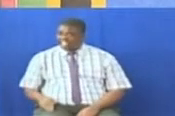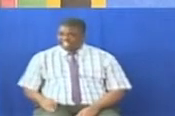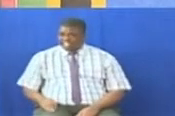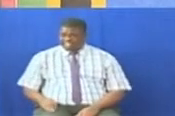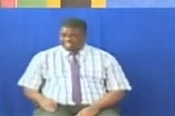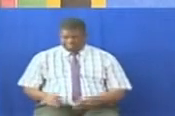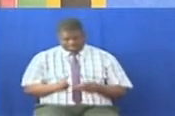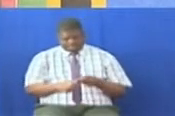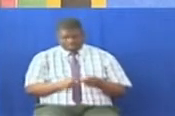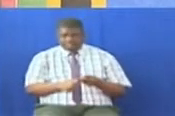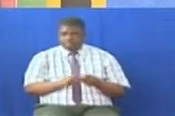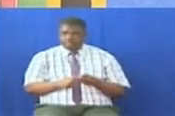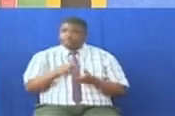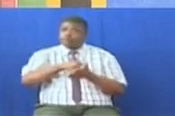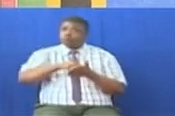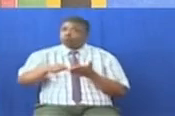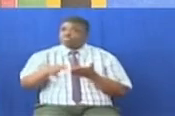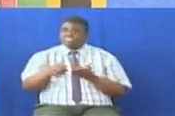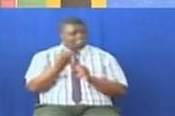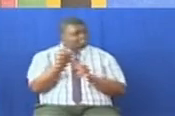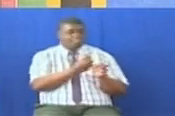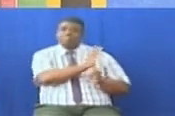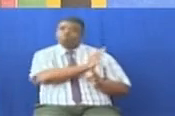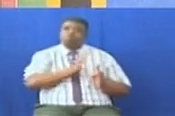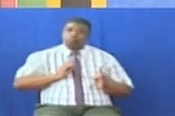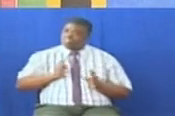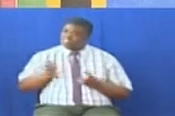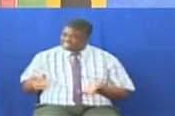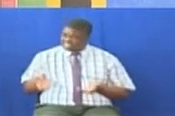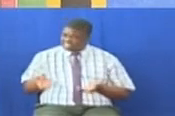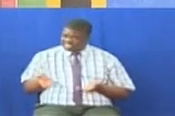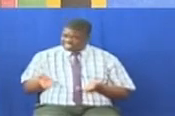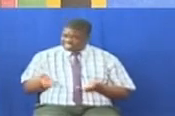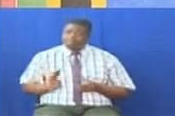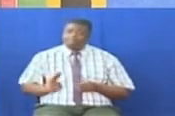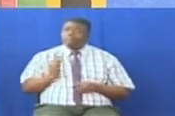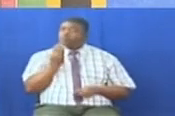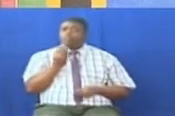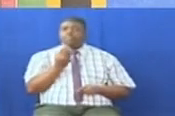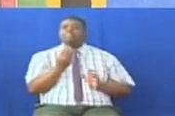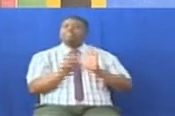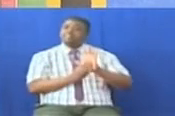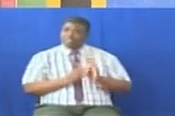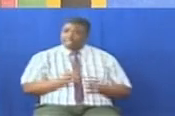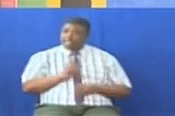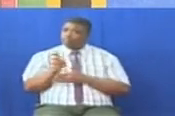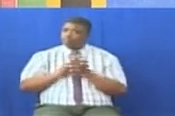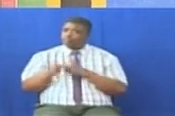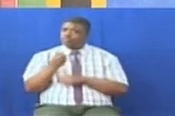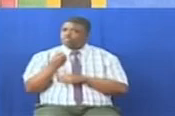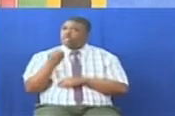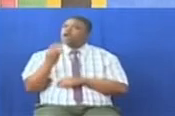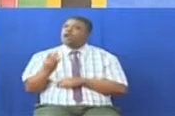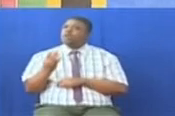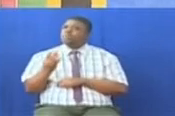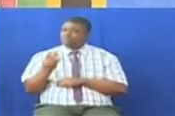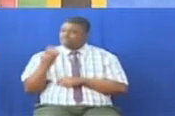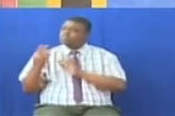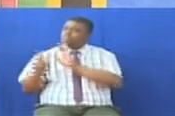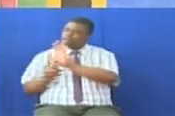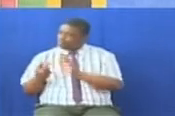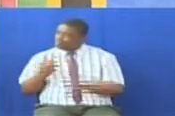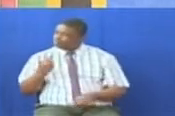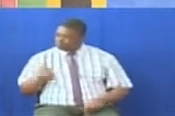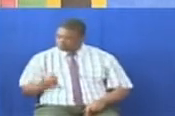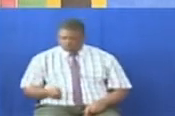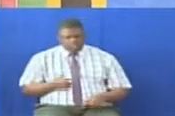bila kupata idhini ya bodi ya zabuni ya shilingi bilioni 9 katika halmashauri 47 tu. Sasa unajiuliza, katika halmashauri 47 out of